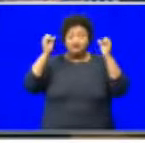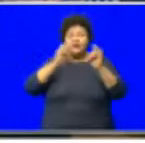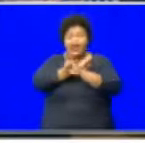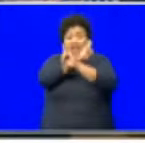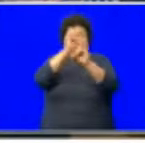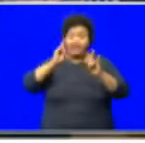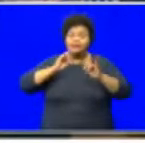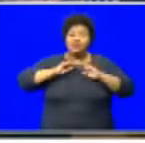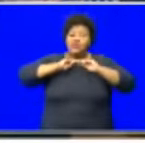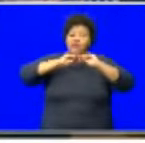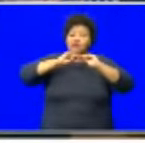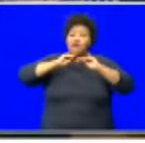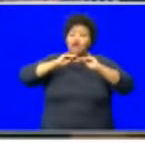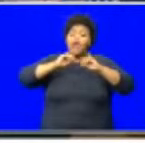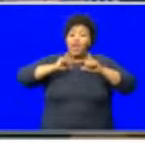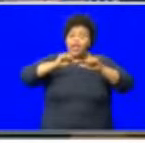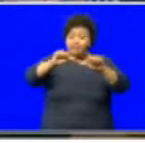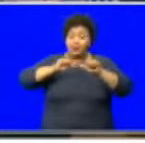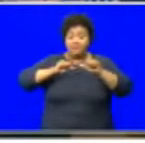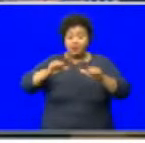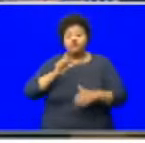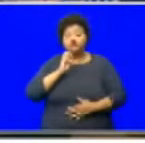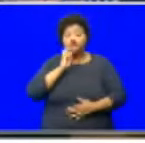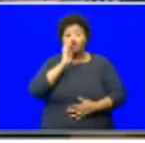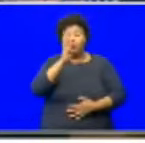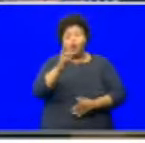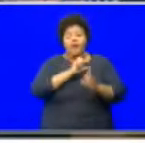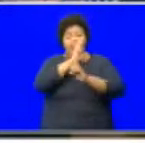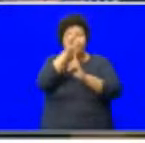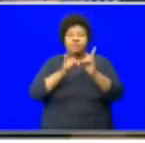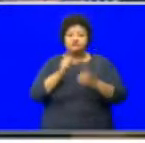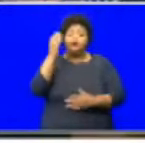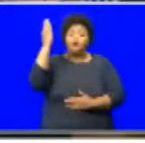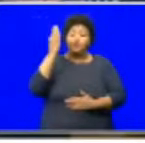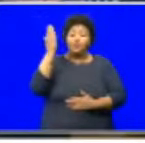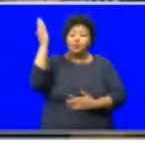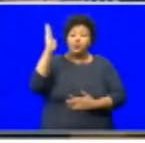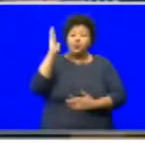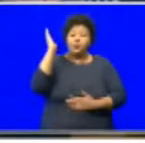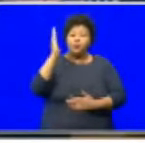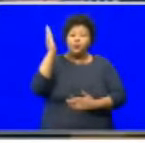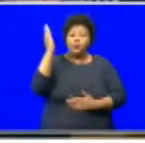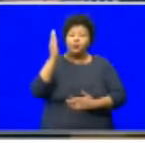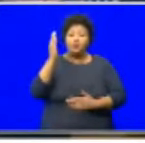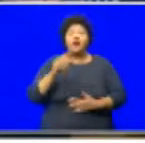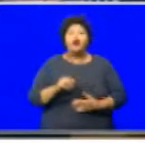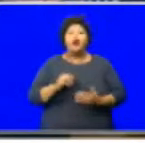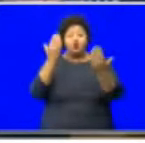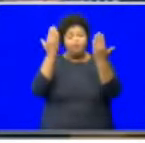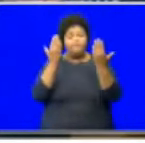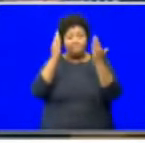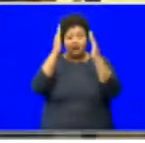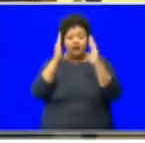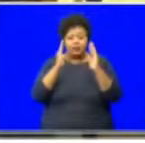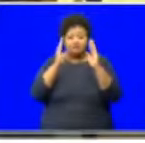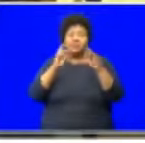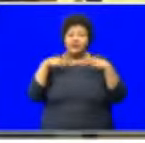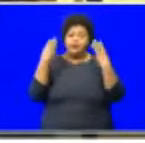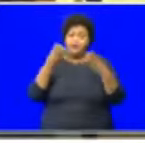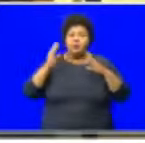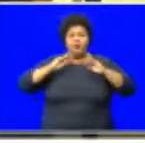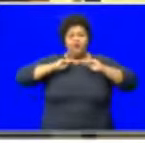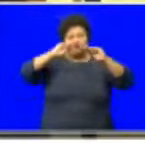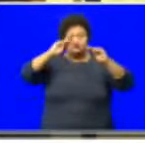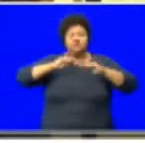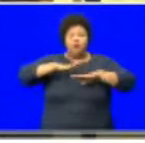nakugujwa langa letengcondvo i-mental health lapho sive besifundziswa ngekululeka ngetengcondvo.